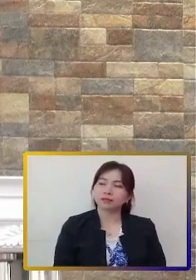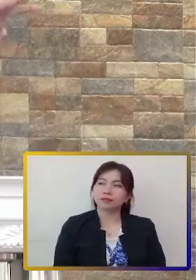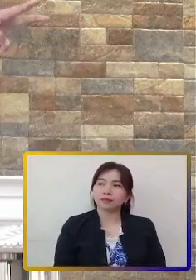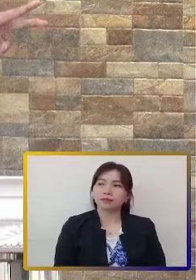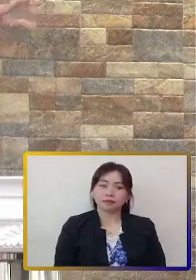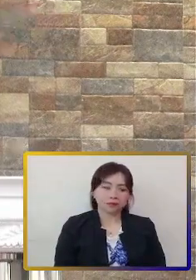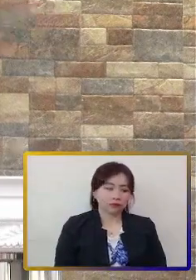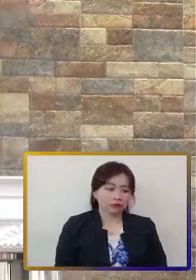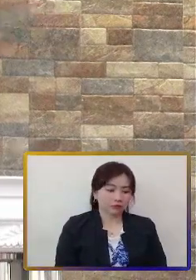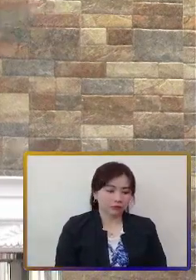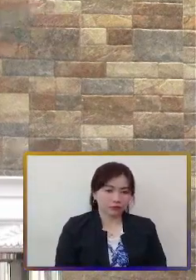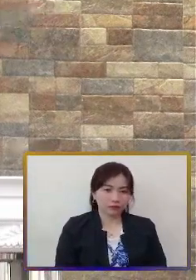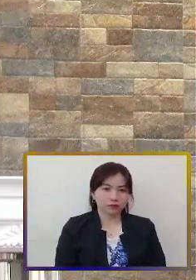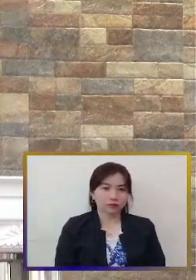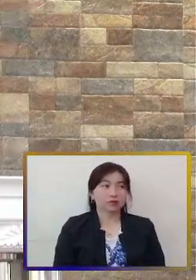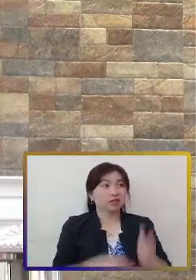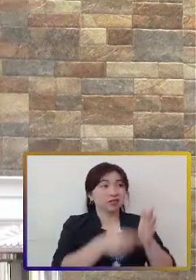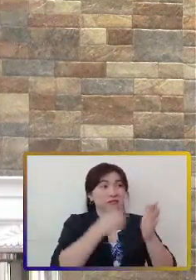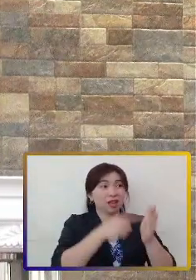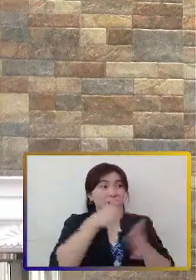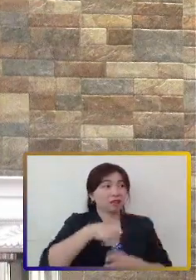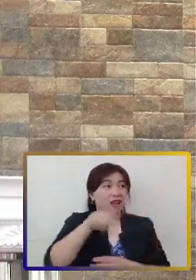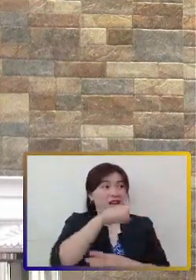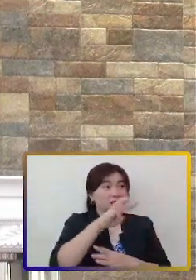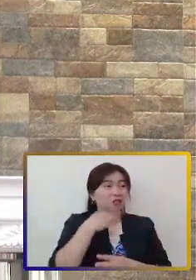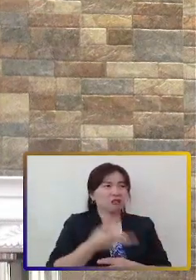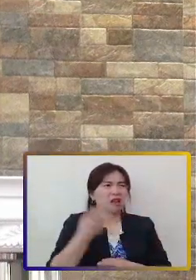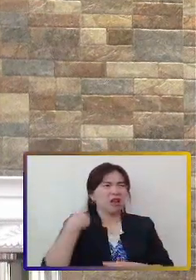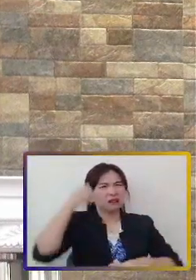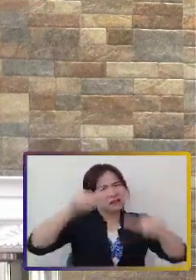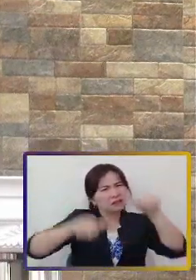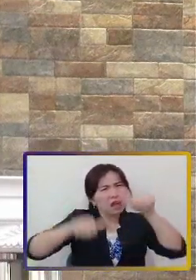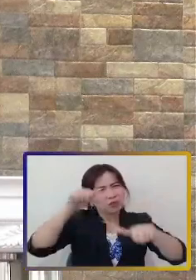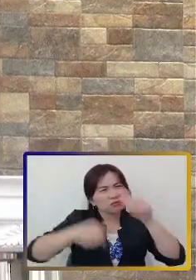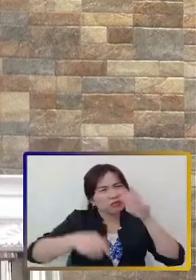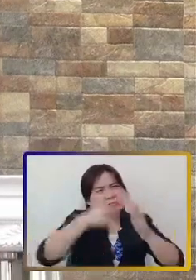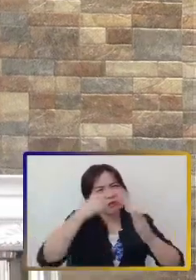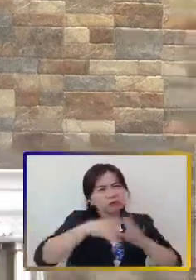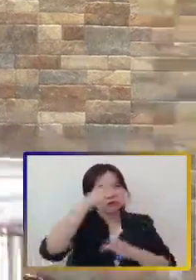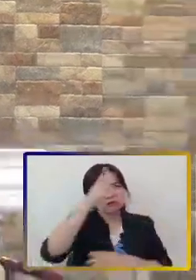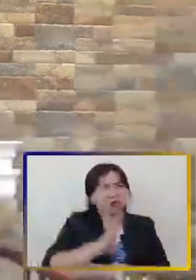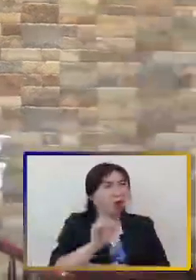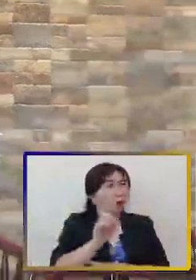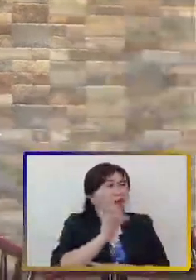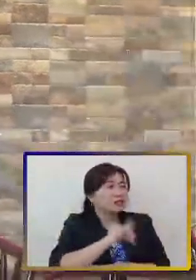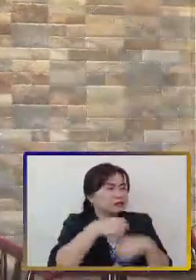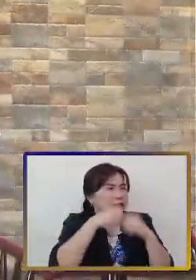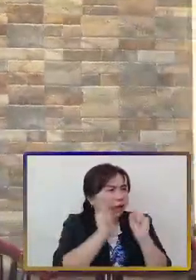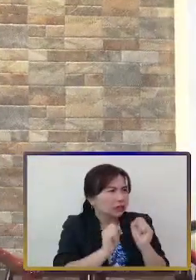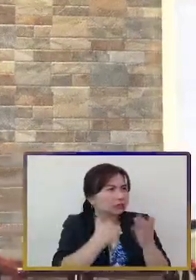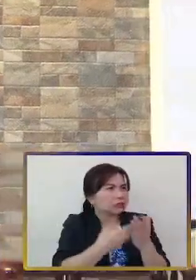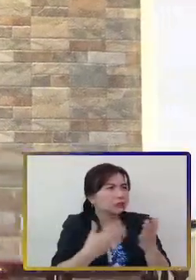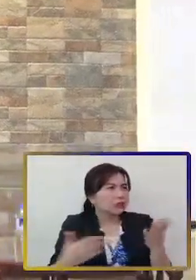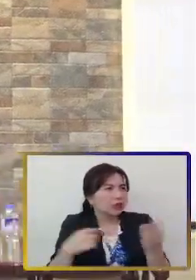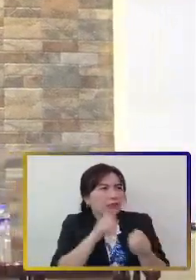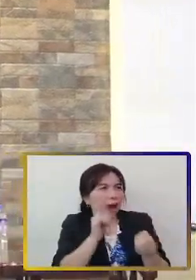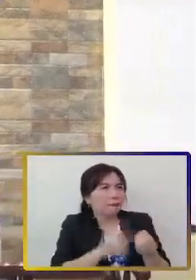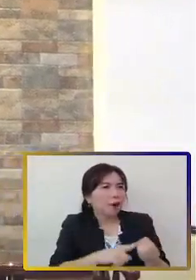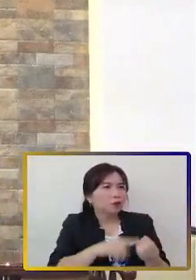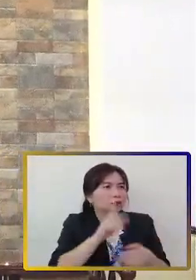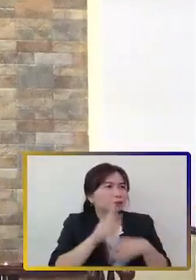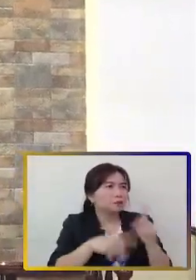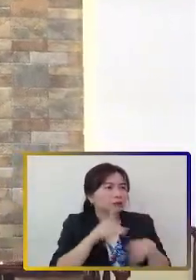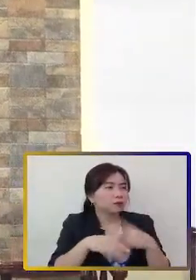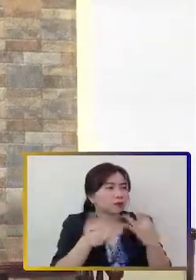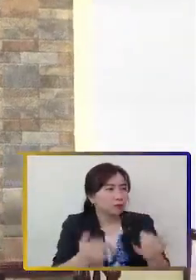pagdududahan pa natin pati ang Diyos minsan pati ang Diyos Nakakalungkot sa tao ngayon mga kapatid na dapat bantayan natin sa ating